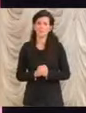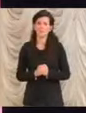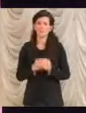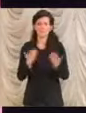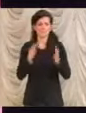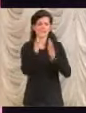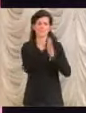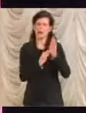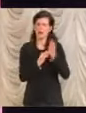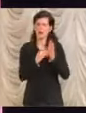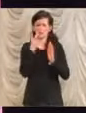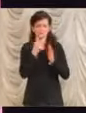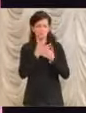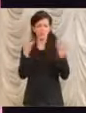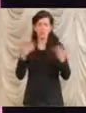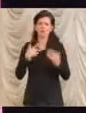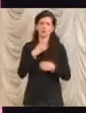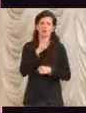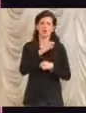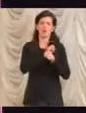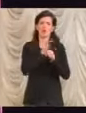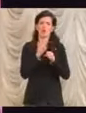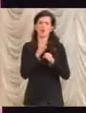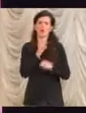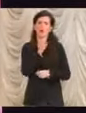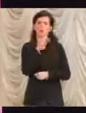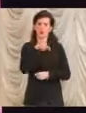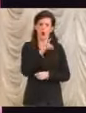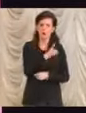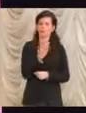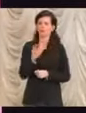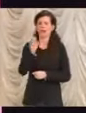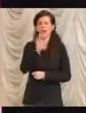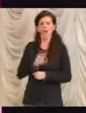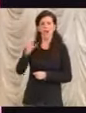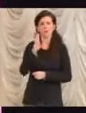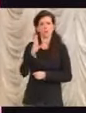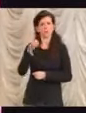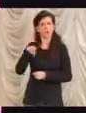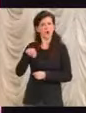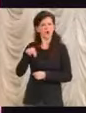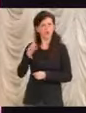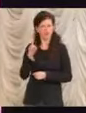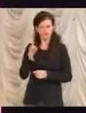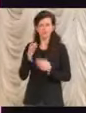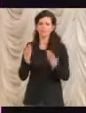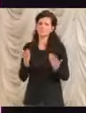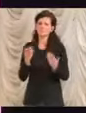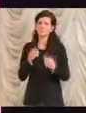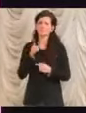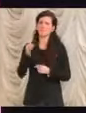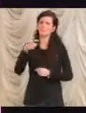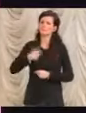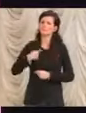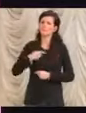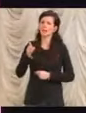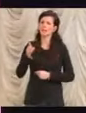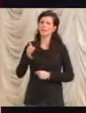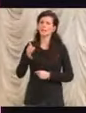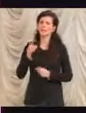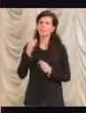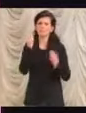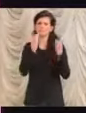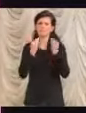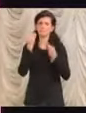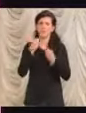bondo gli eurobond in e proprie bombe chiamiamoli come vogliamo ma voglio chiederle se lei esclude la possibilità che un fondo salva